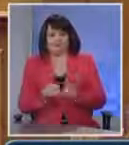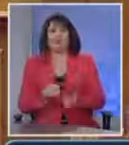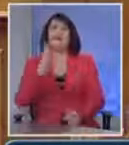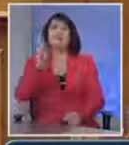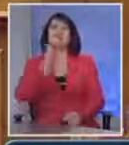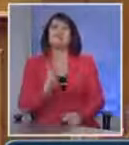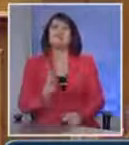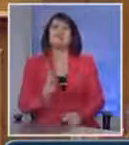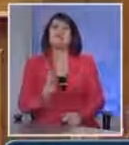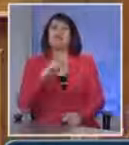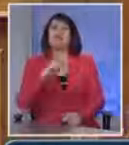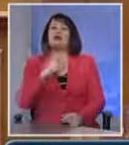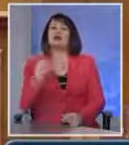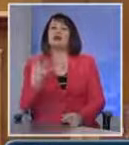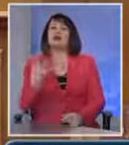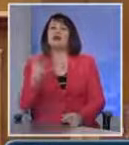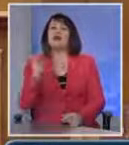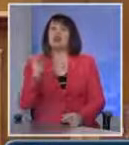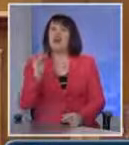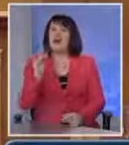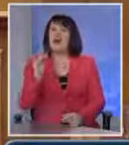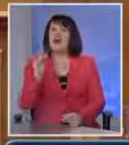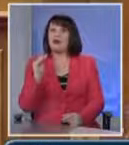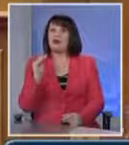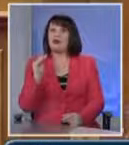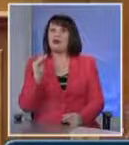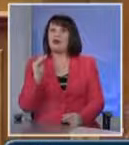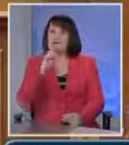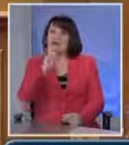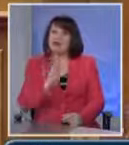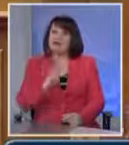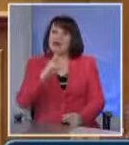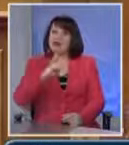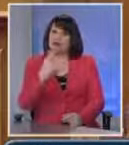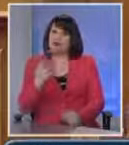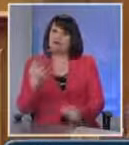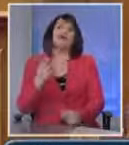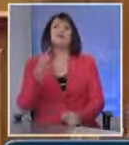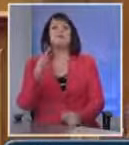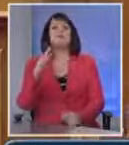Παρασκευή 24 Ιουλίου, Παρασκευή 24 Ιουλίου του